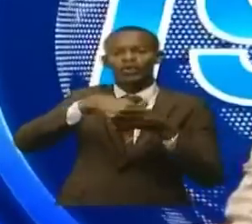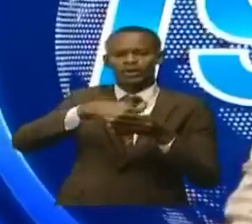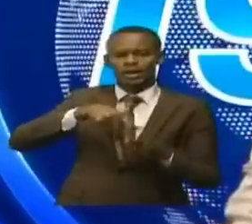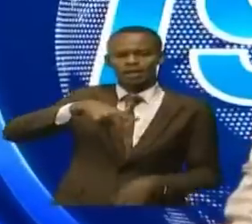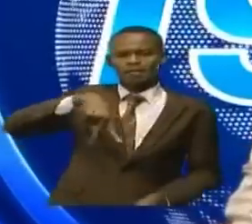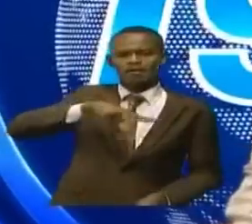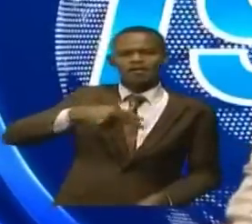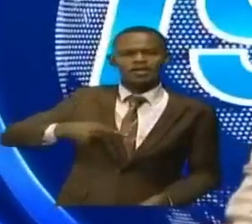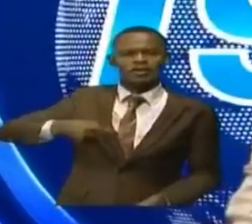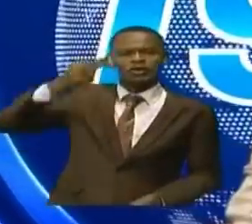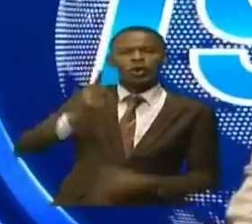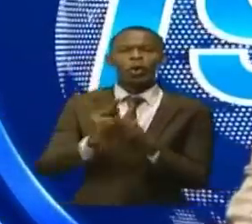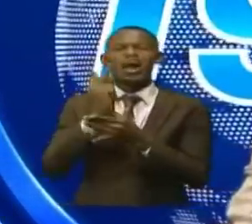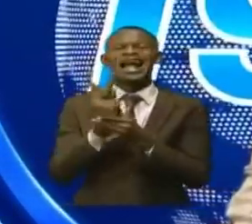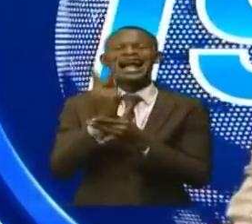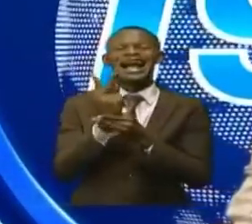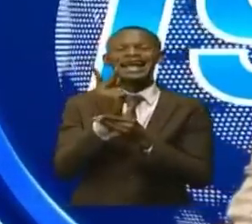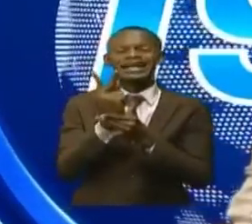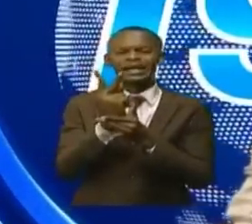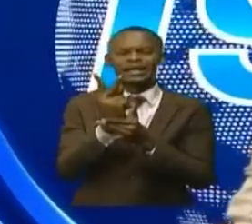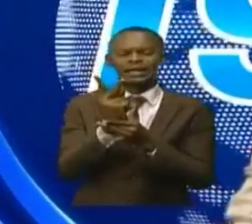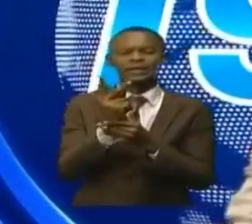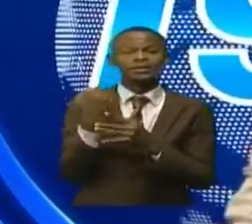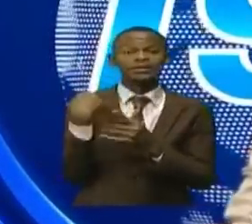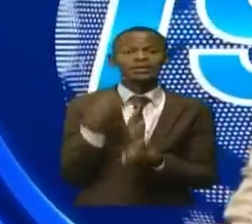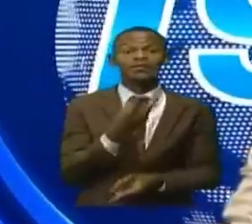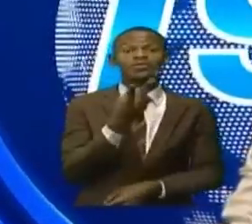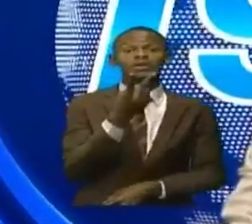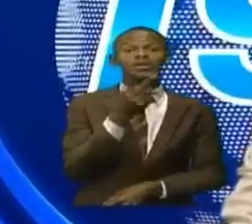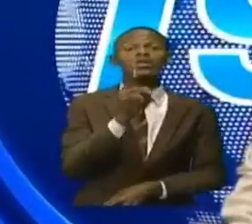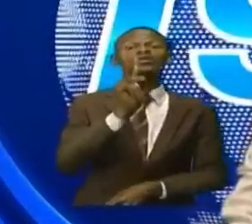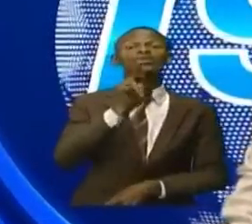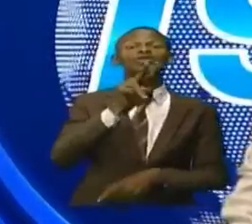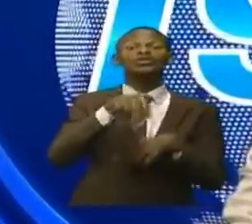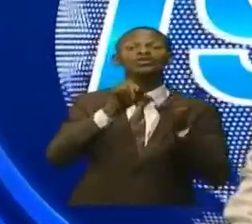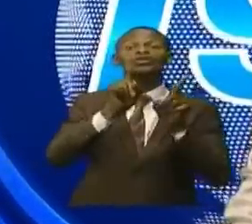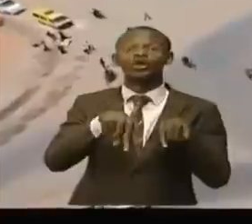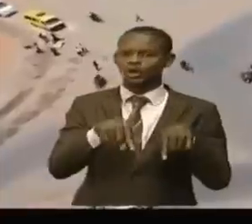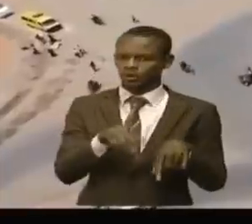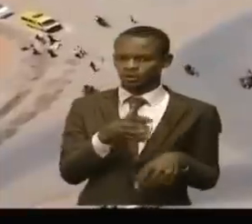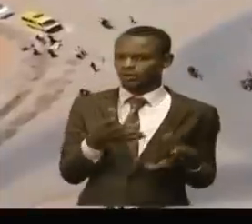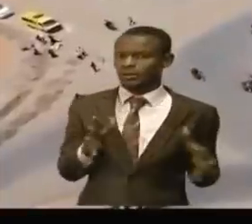le gouverneur Jacques Kiaboula a donné le goût de ces vastes projets. Regardez.